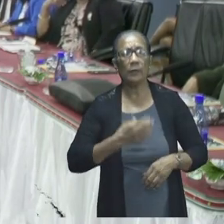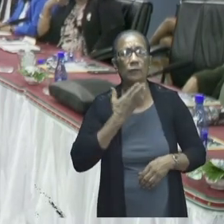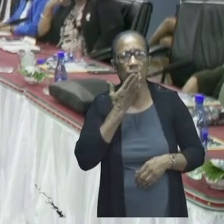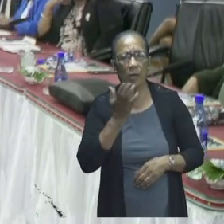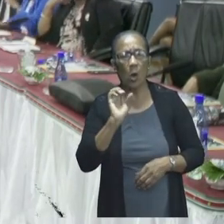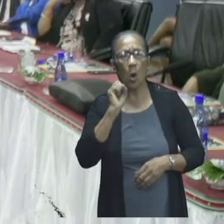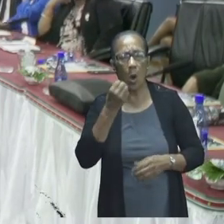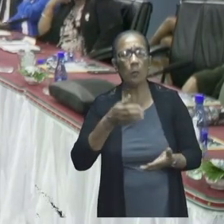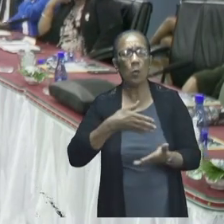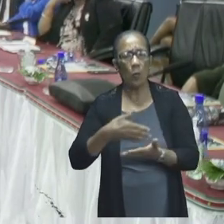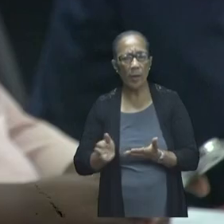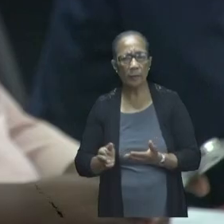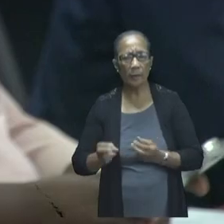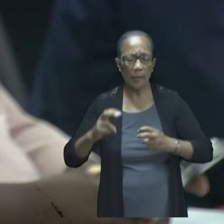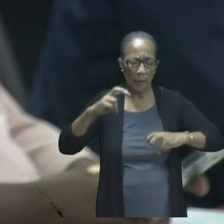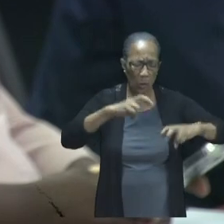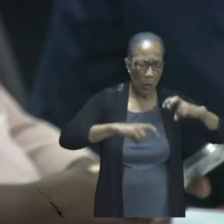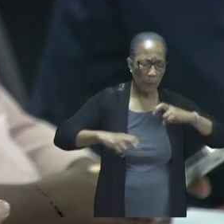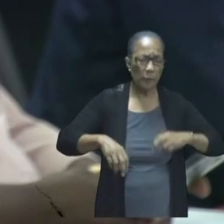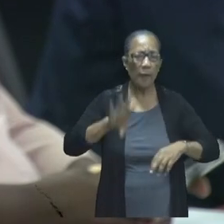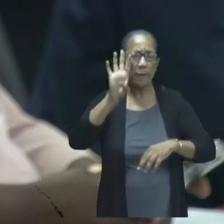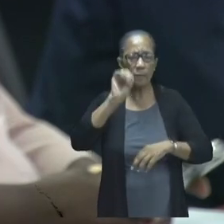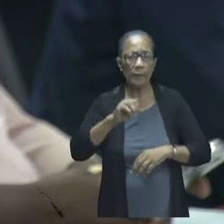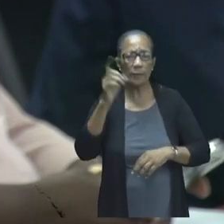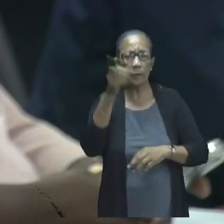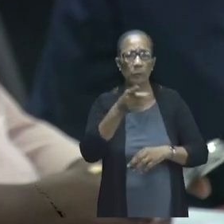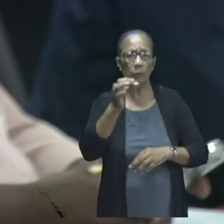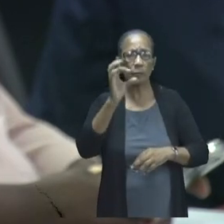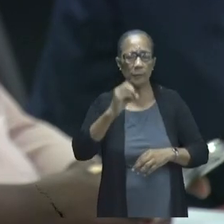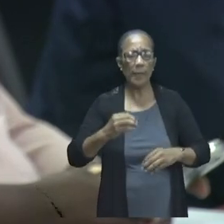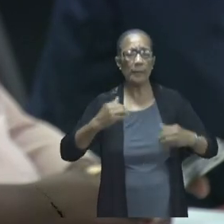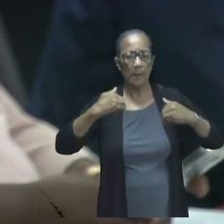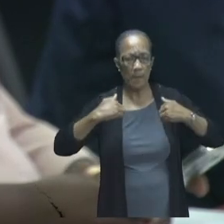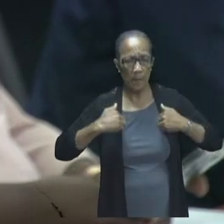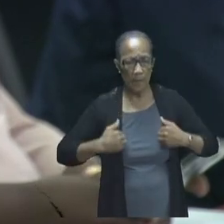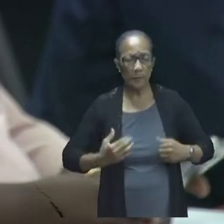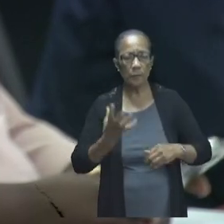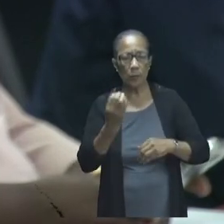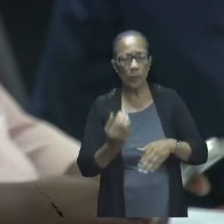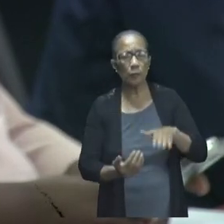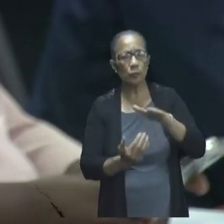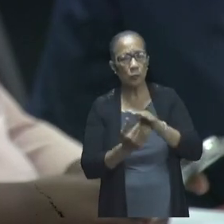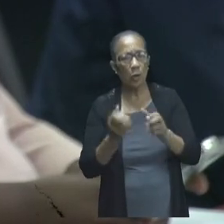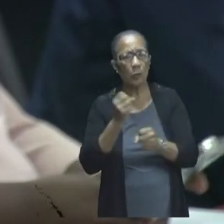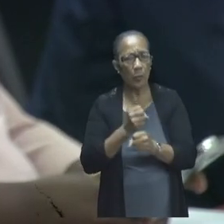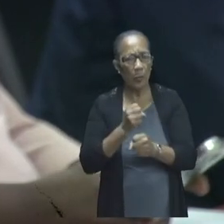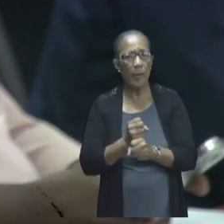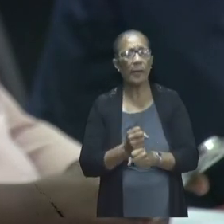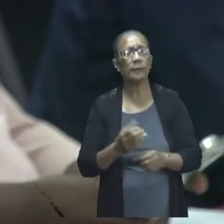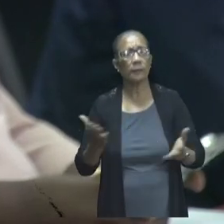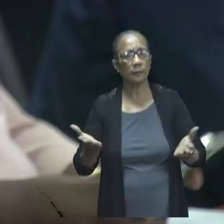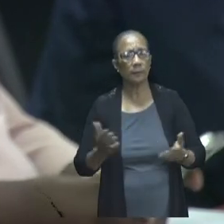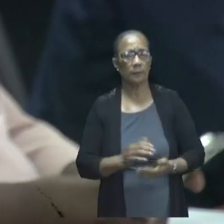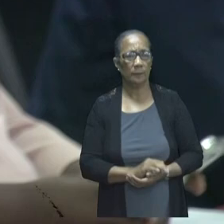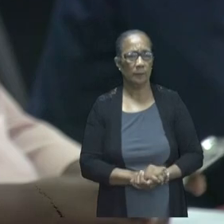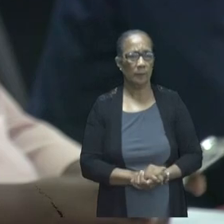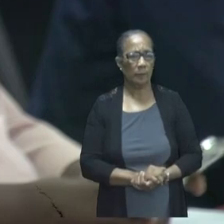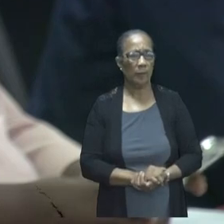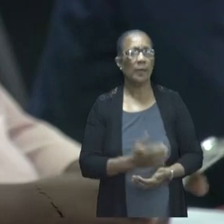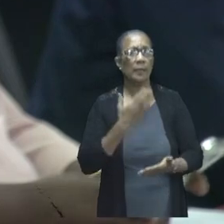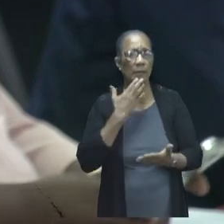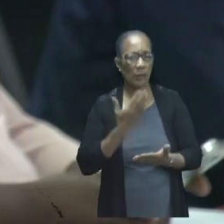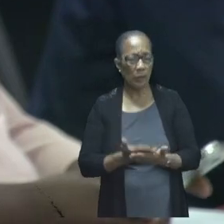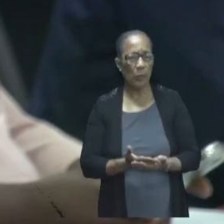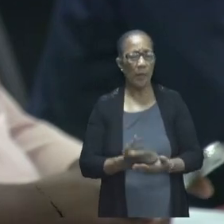volgens het onderzoek is 20% bereid of 25% autobot app worden om dit niet vrijwillig te verlaten dankuwel